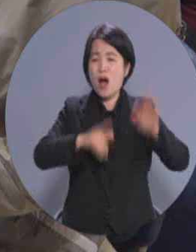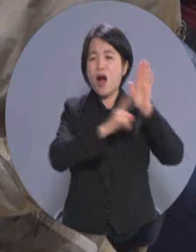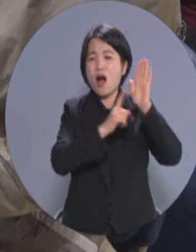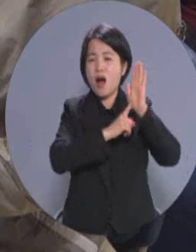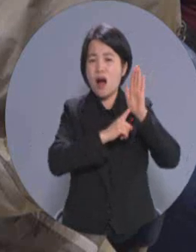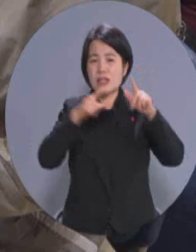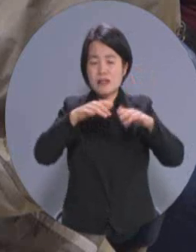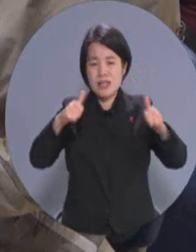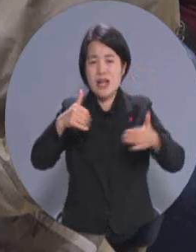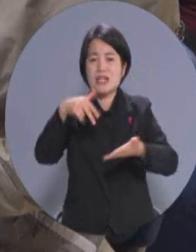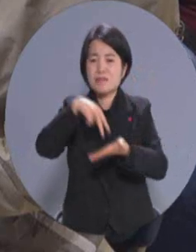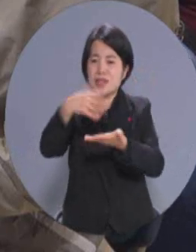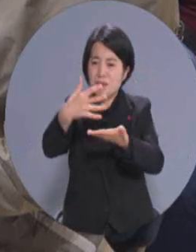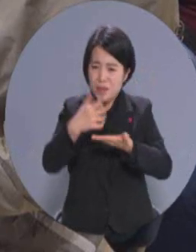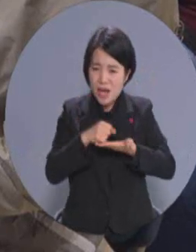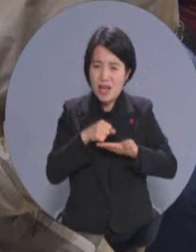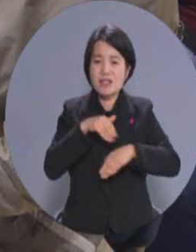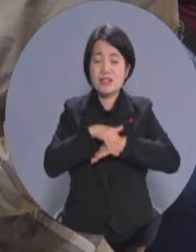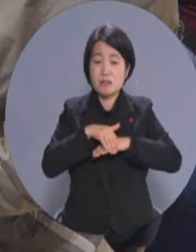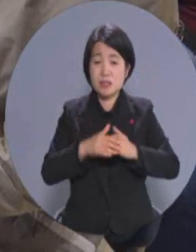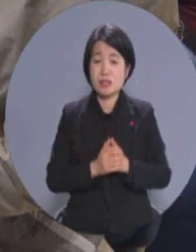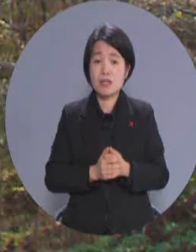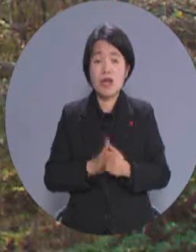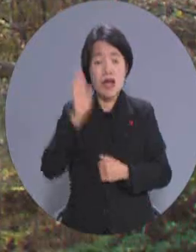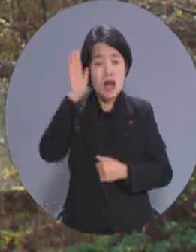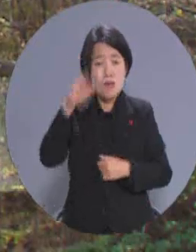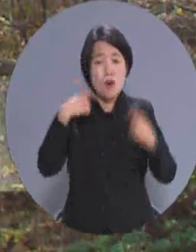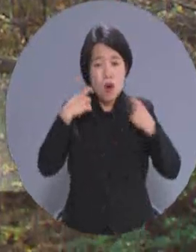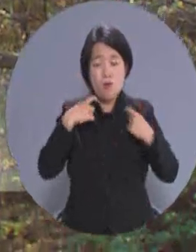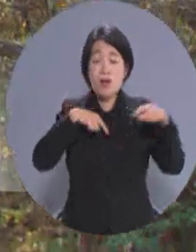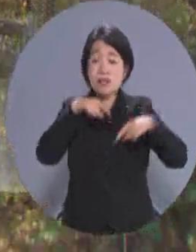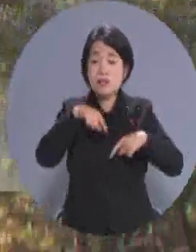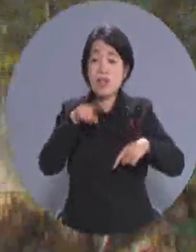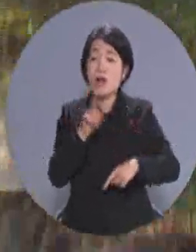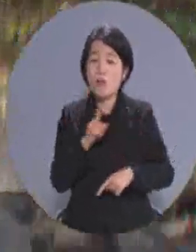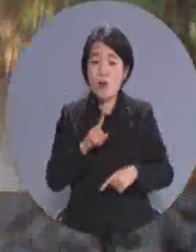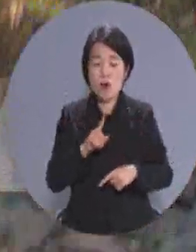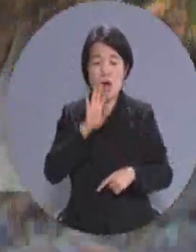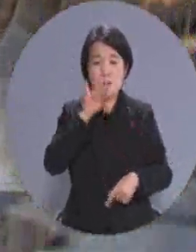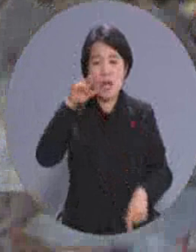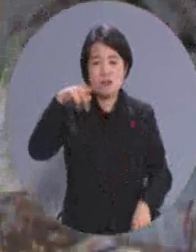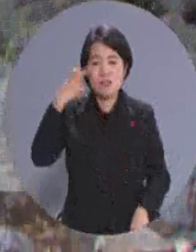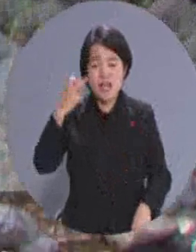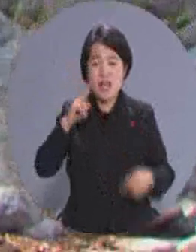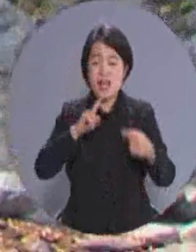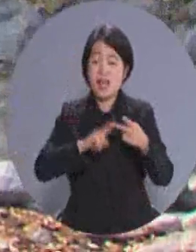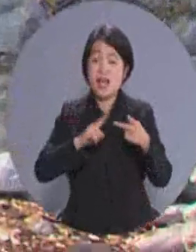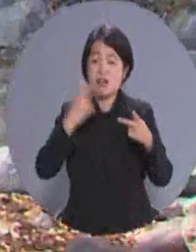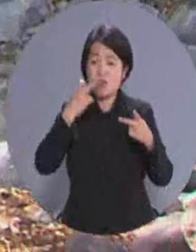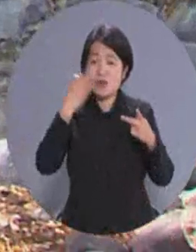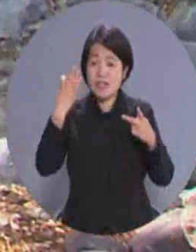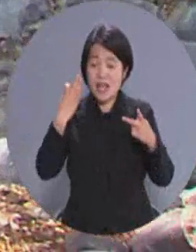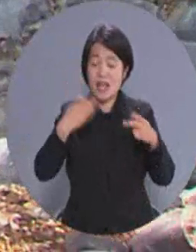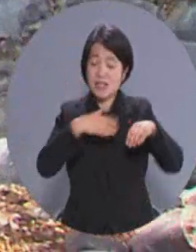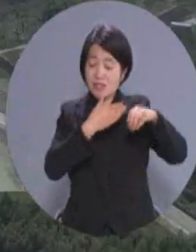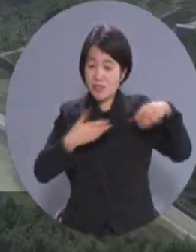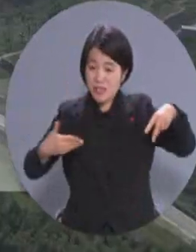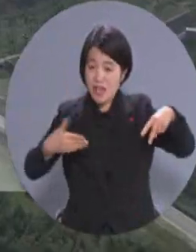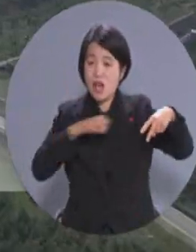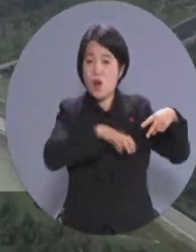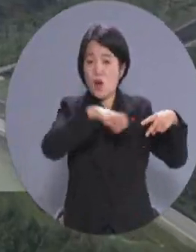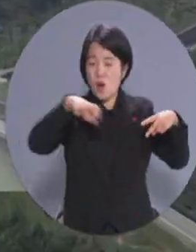의견을 수렴할 계획입니다. 장기적인 관광 정책으로는 백운산과 구봉산, 섬진강 등